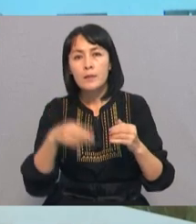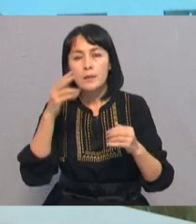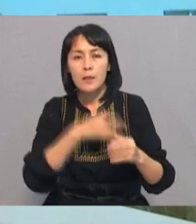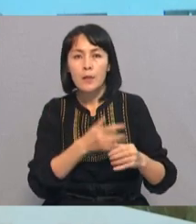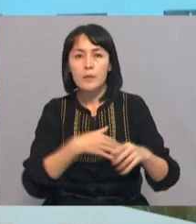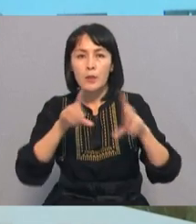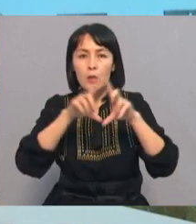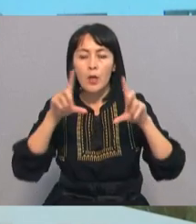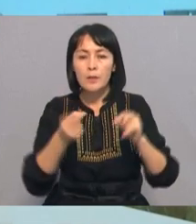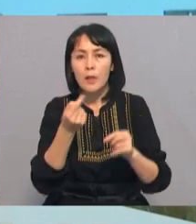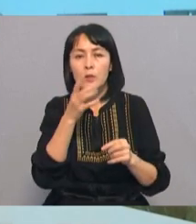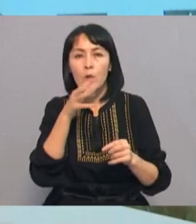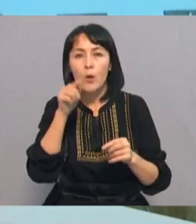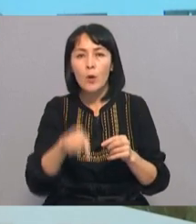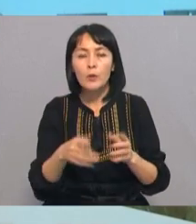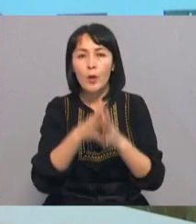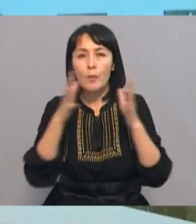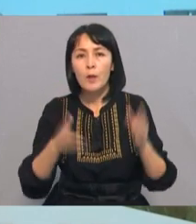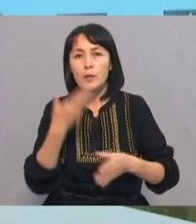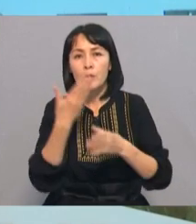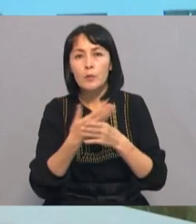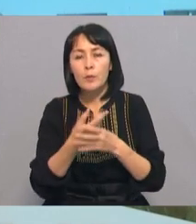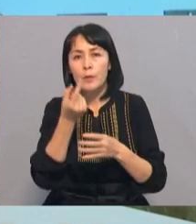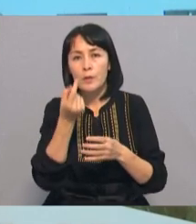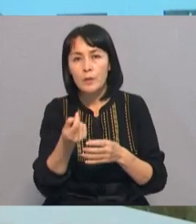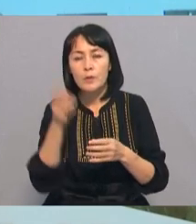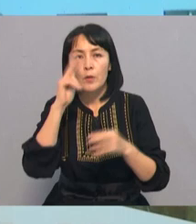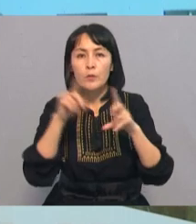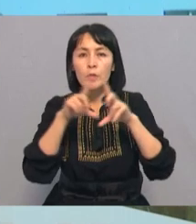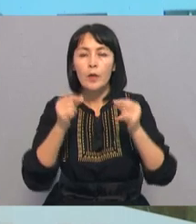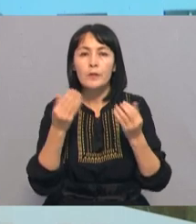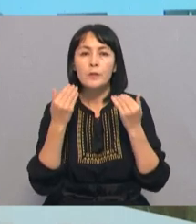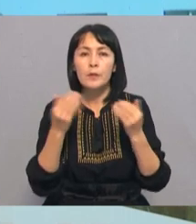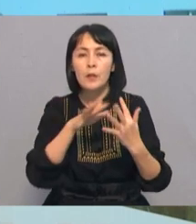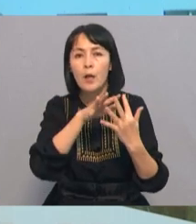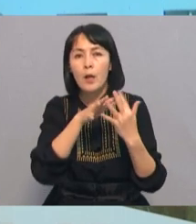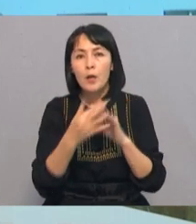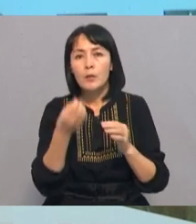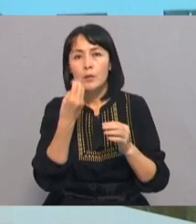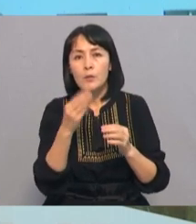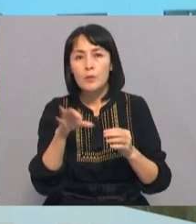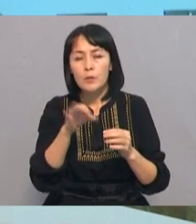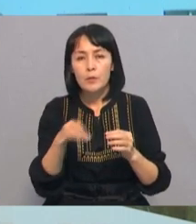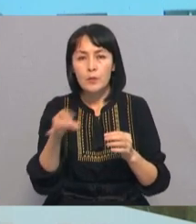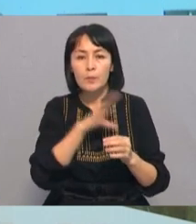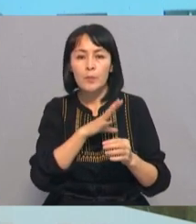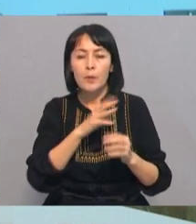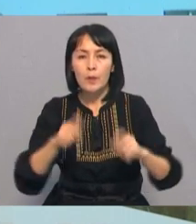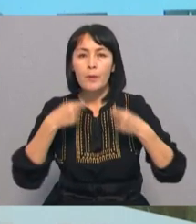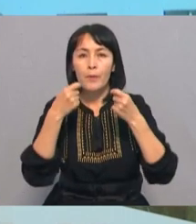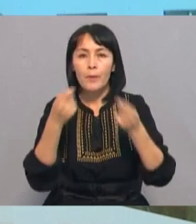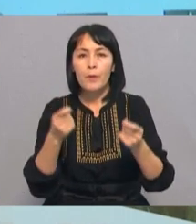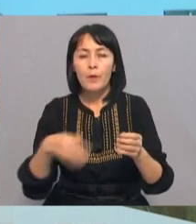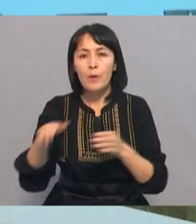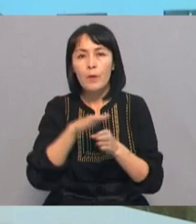школ в регионе за короткое время вносит большой вклад в сокращение дефицита школ. Сегодня в селе Шубарсу Ордобасинского района была введена в